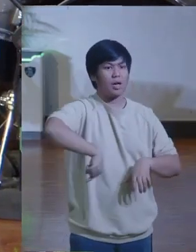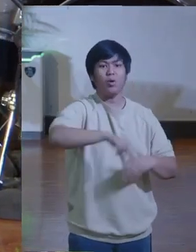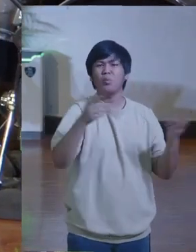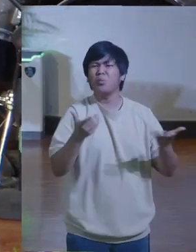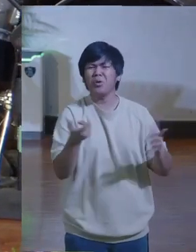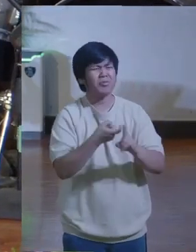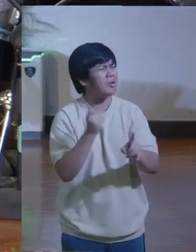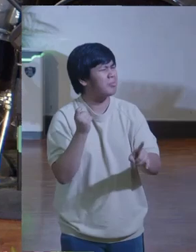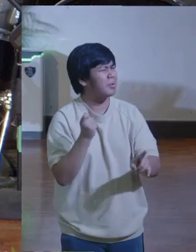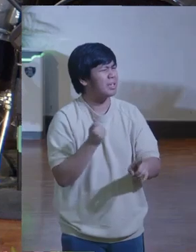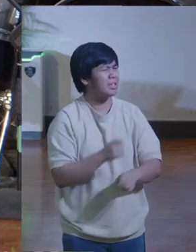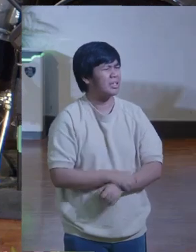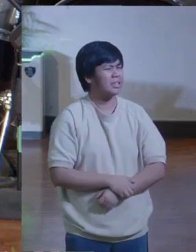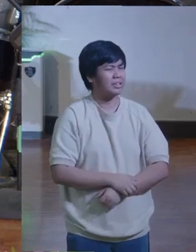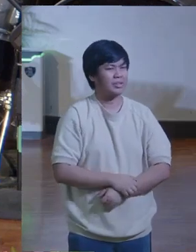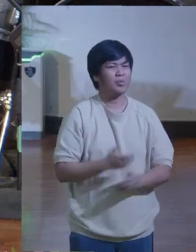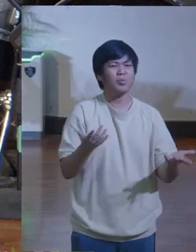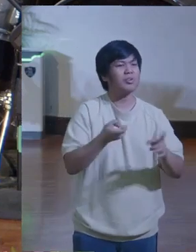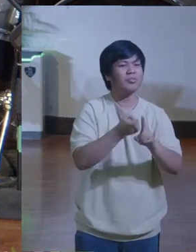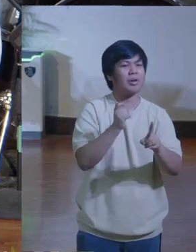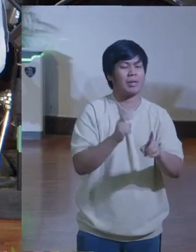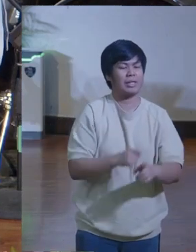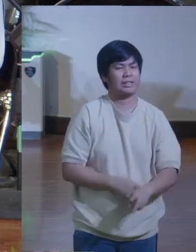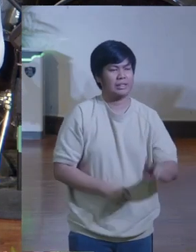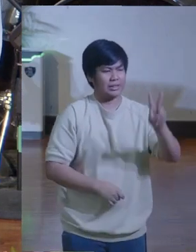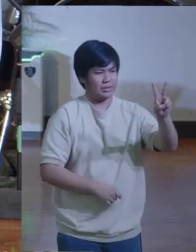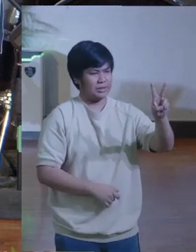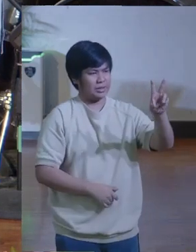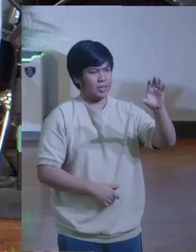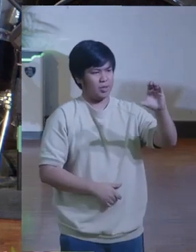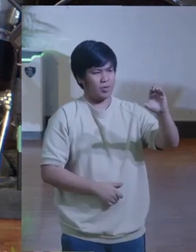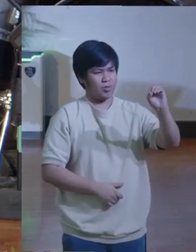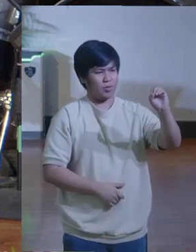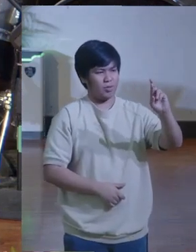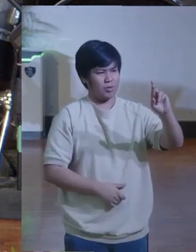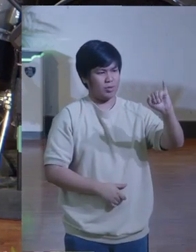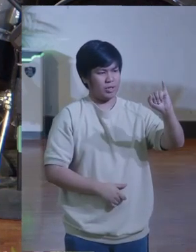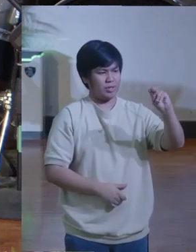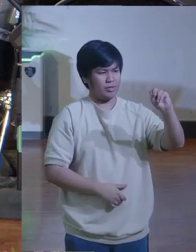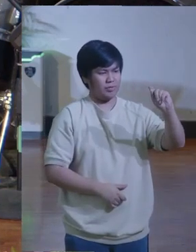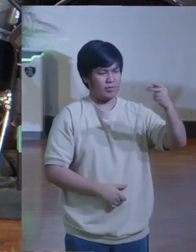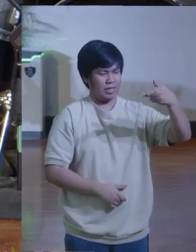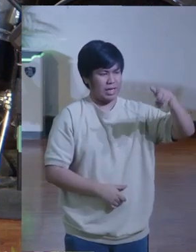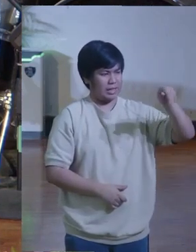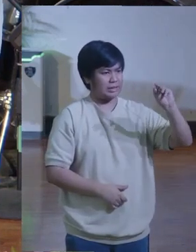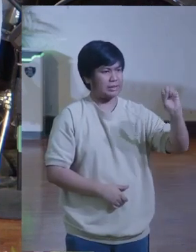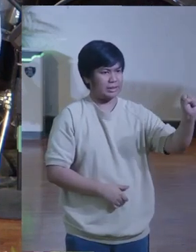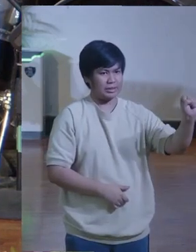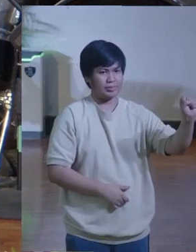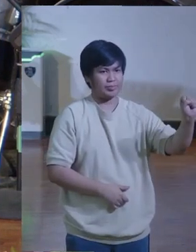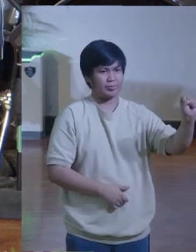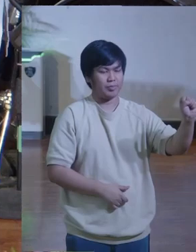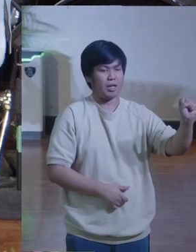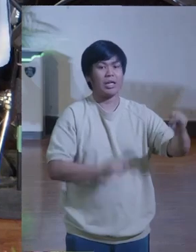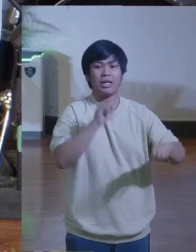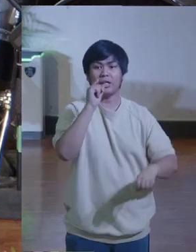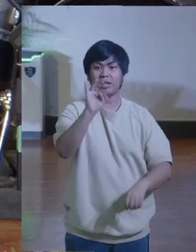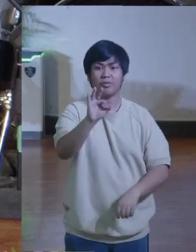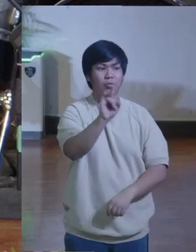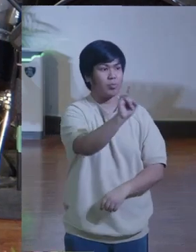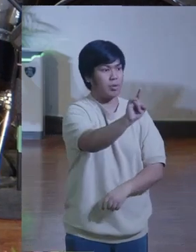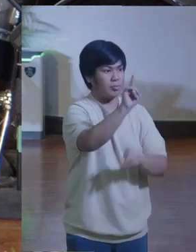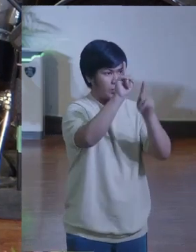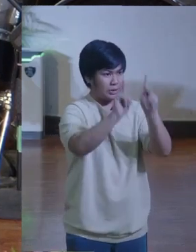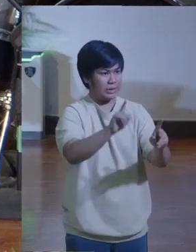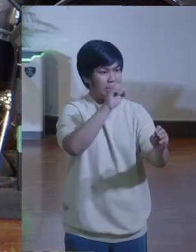yung pastor? Parang napakaganda nun. 2 Corinthians 5:17, ang wika doon, therefore, if anyone is in